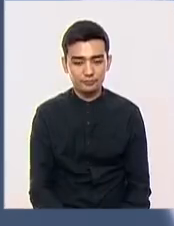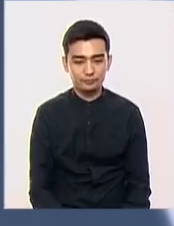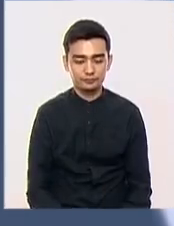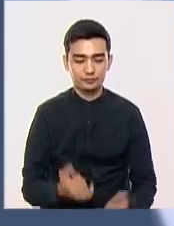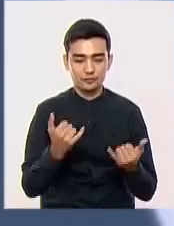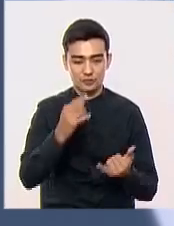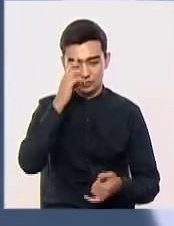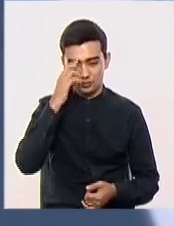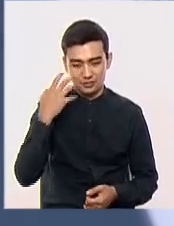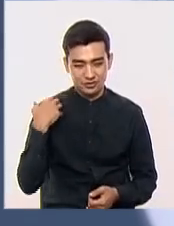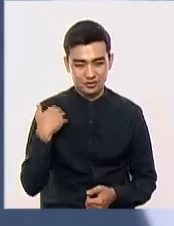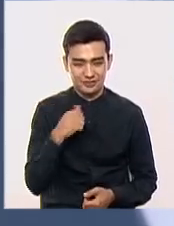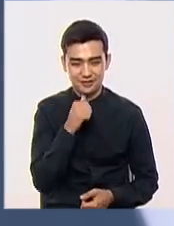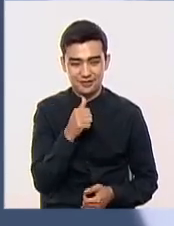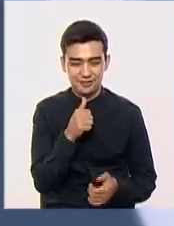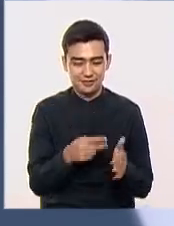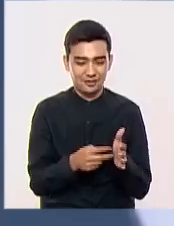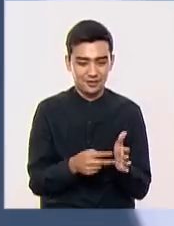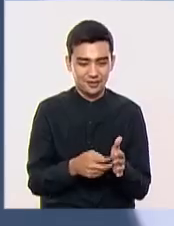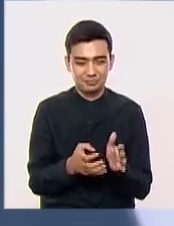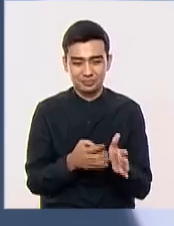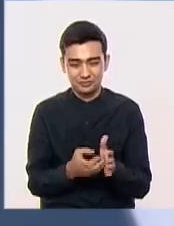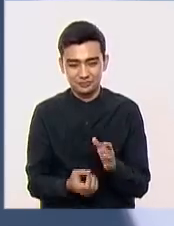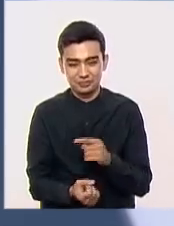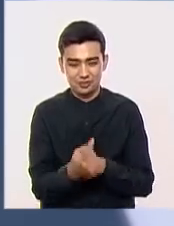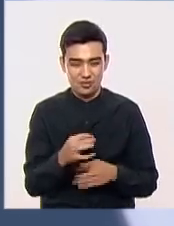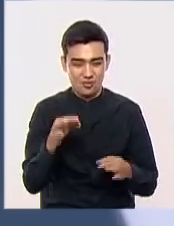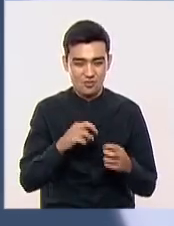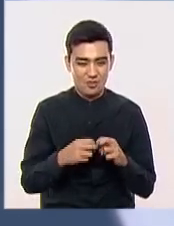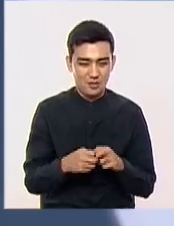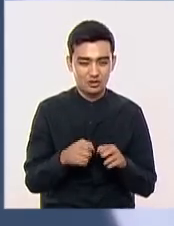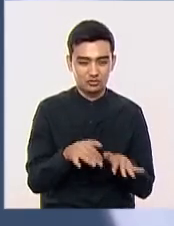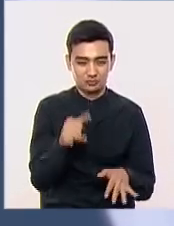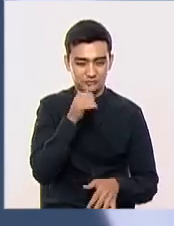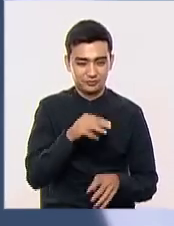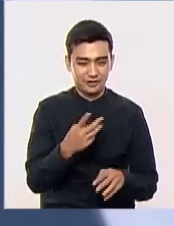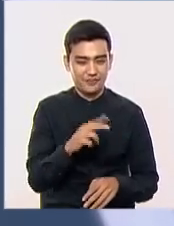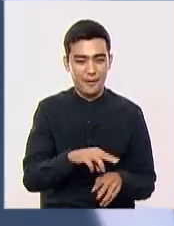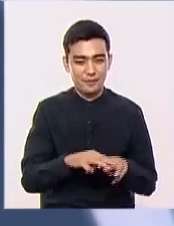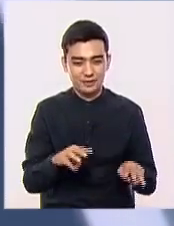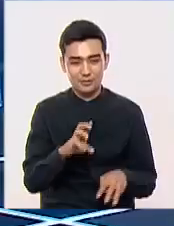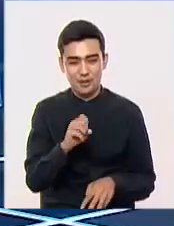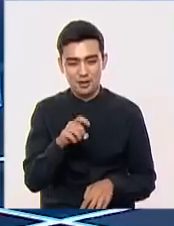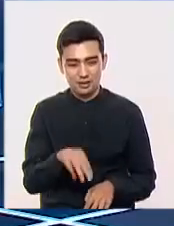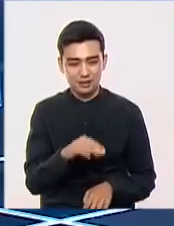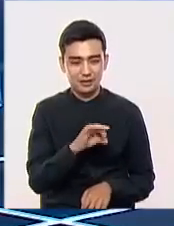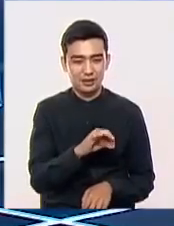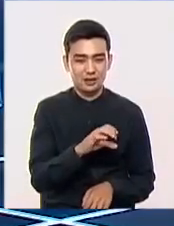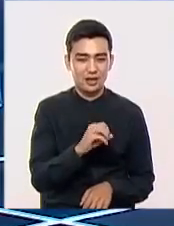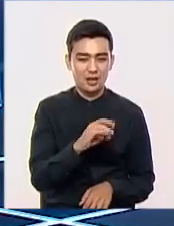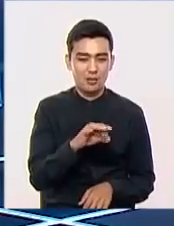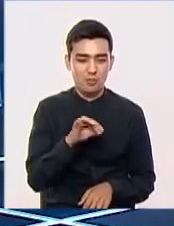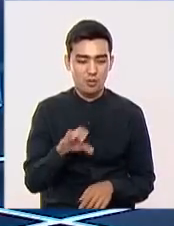Bugün memleket başısı қанттың бағасы мен тапшылығын шеше алмаған екі министр Бақыт Султанов пен Ербол Қарашөкеевке сөгіс